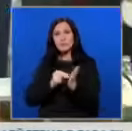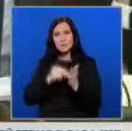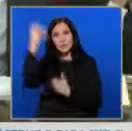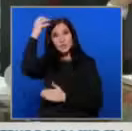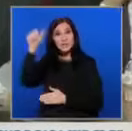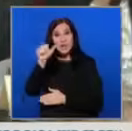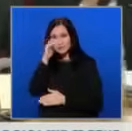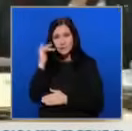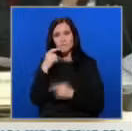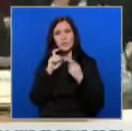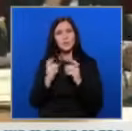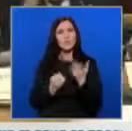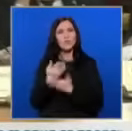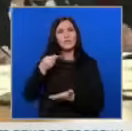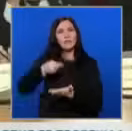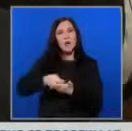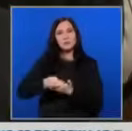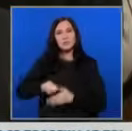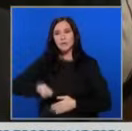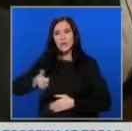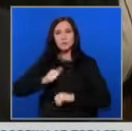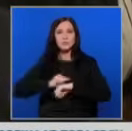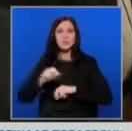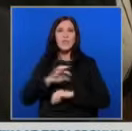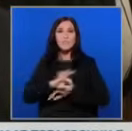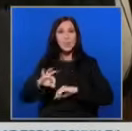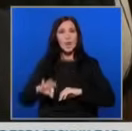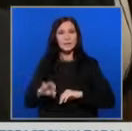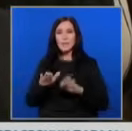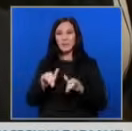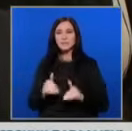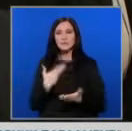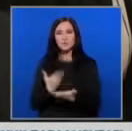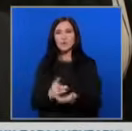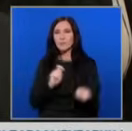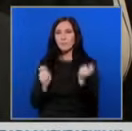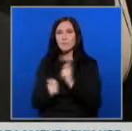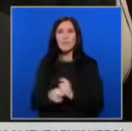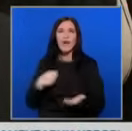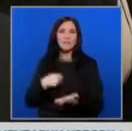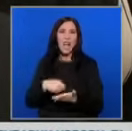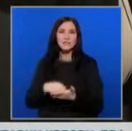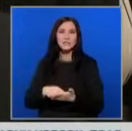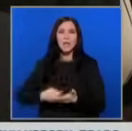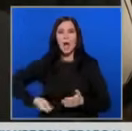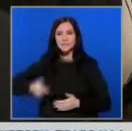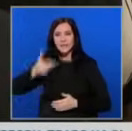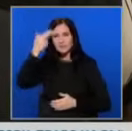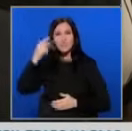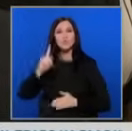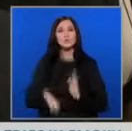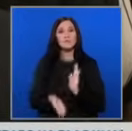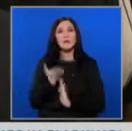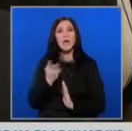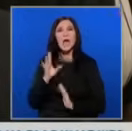коментира новите такси за хазарта и общинските проекти. Приеха се предложения за изменение на таксите на хазартните оператори, които се вдигат средно между